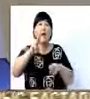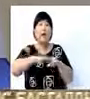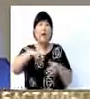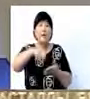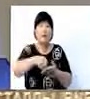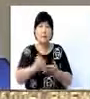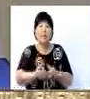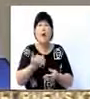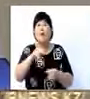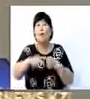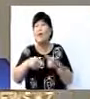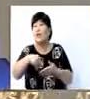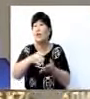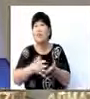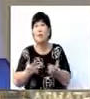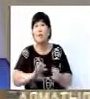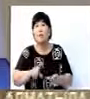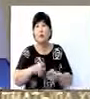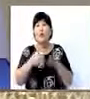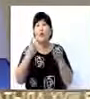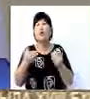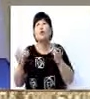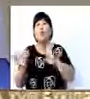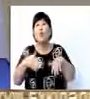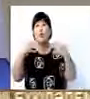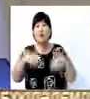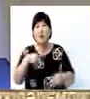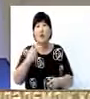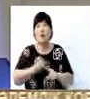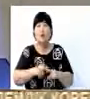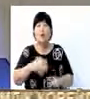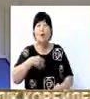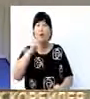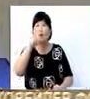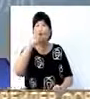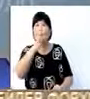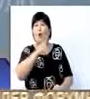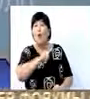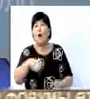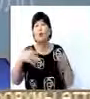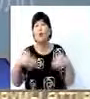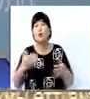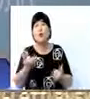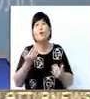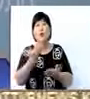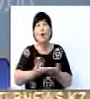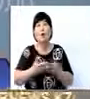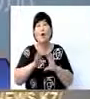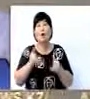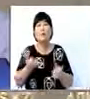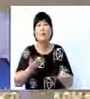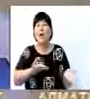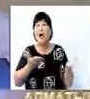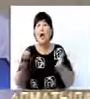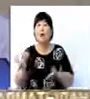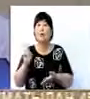кейін бұлар мен тіркеуге алмай болды. Бір күнім өтіп кетті деп. Сонымен мен сол 3 жыл уақыт өткеріп алдым. Бүгін осы мәселен бойынша қабылдауға